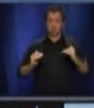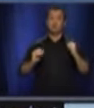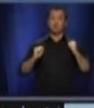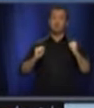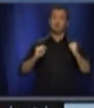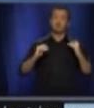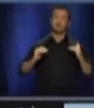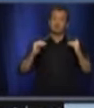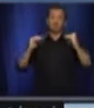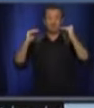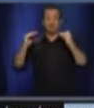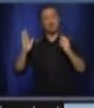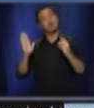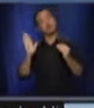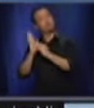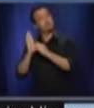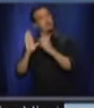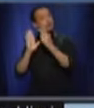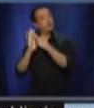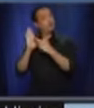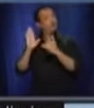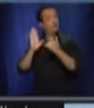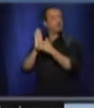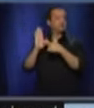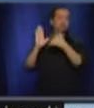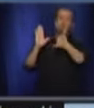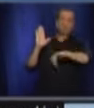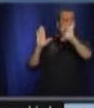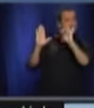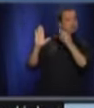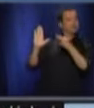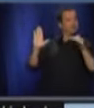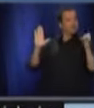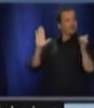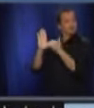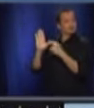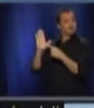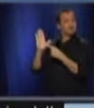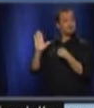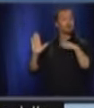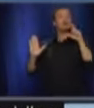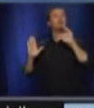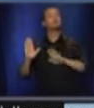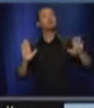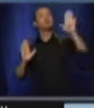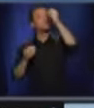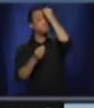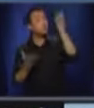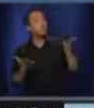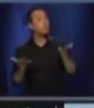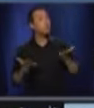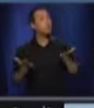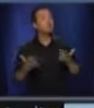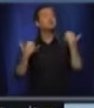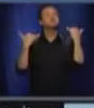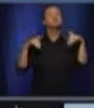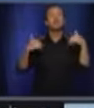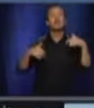Alors, un changement important pour les rassemblements qui ont lieu dans les salles louées, les